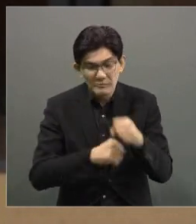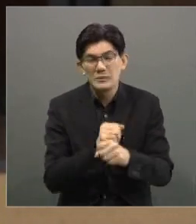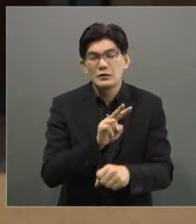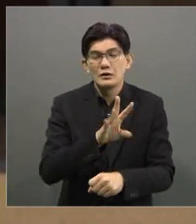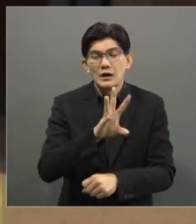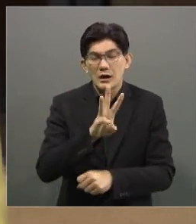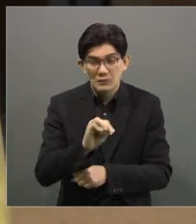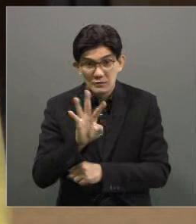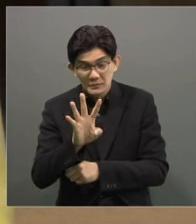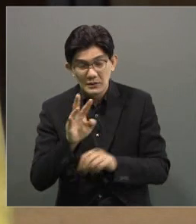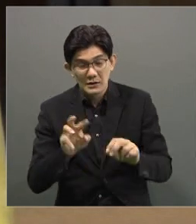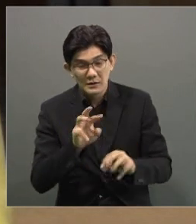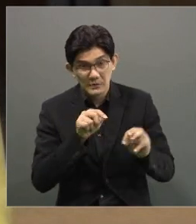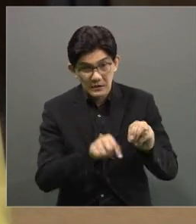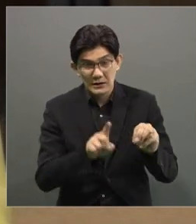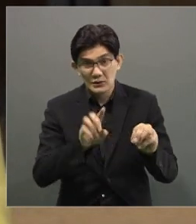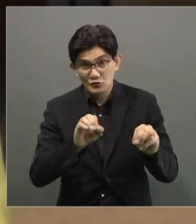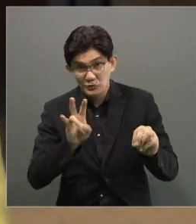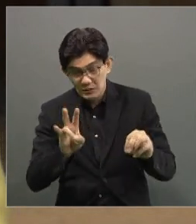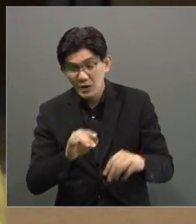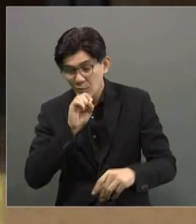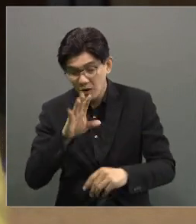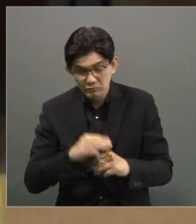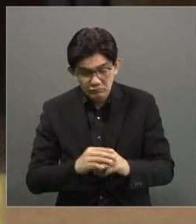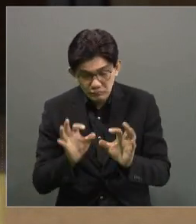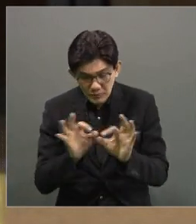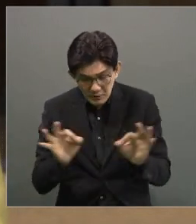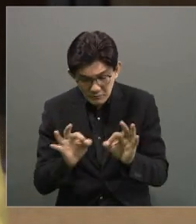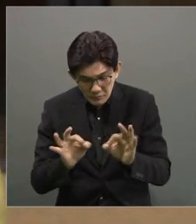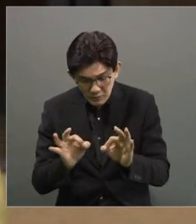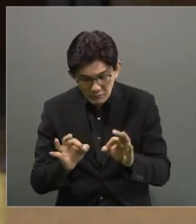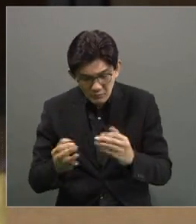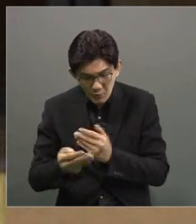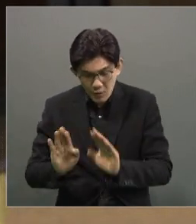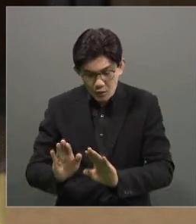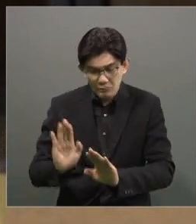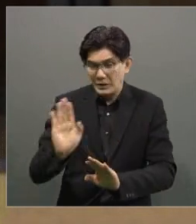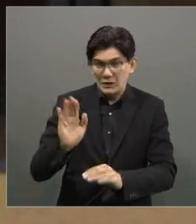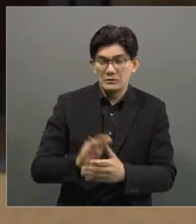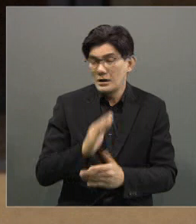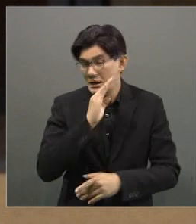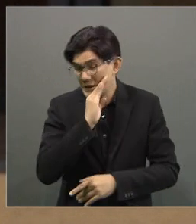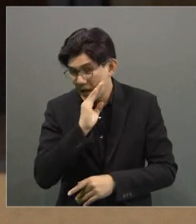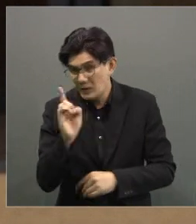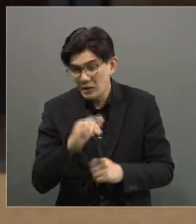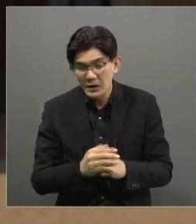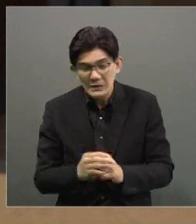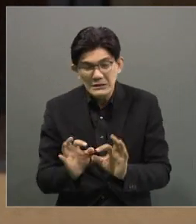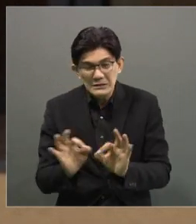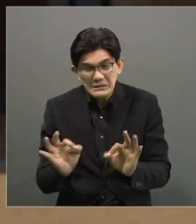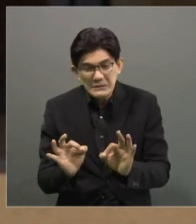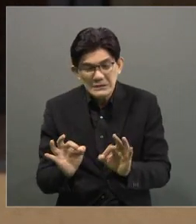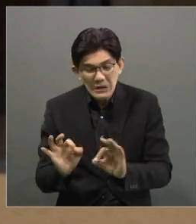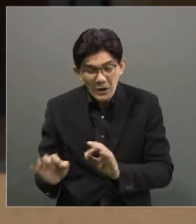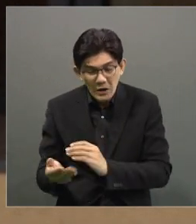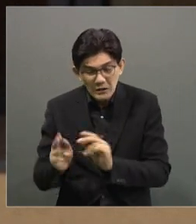รา 107 ซึ่งระบุไว้ว่าห้ามครอบครองยาเสพติดแต่ก็มีการระบุไว้ว่าหากครอบครองในปริมาณเล็กน้อยตามที่